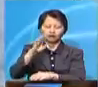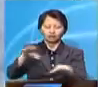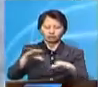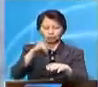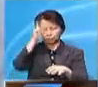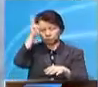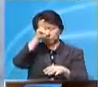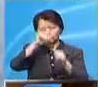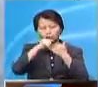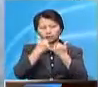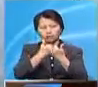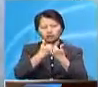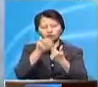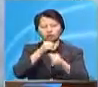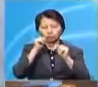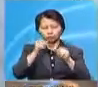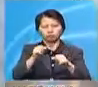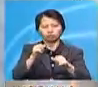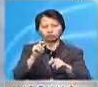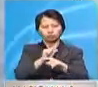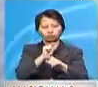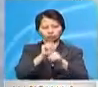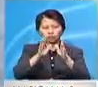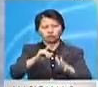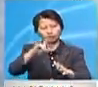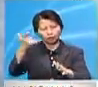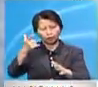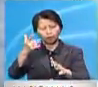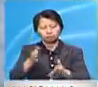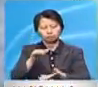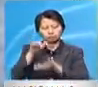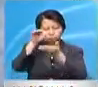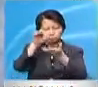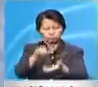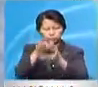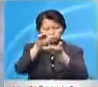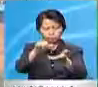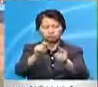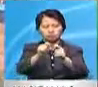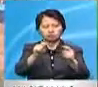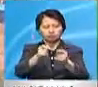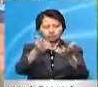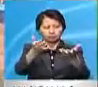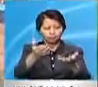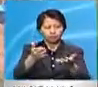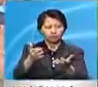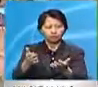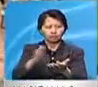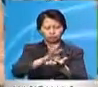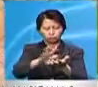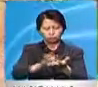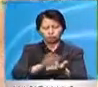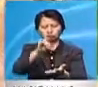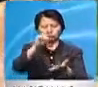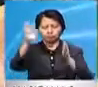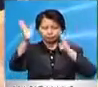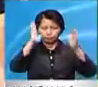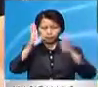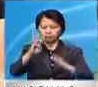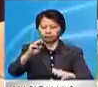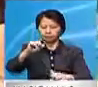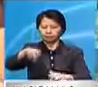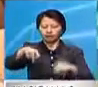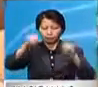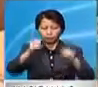kerajaan malah boleh digunakan oleh orang ramai selain membekalkan maklumat lokasi yang diperlukan aplikasi oneemaysia Map turut